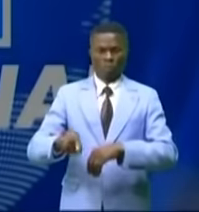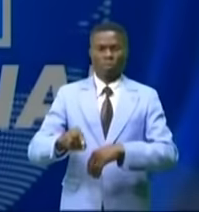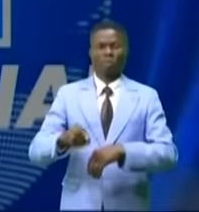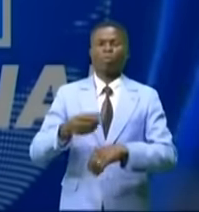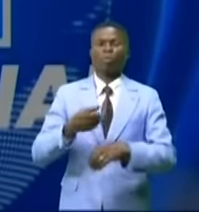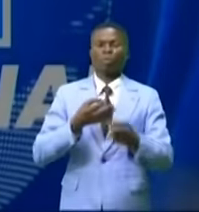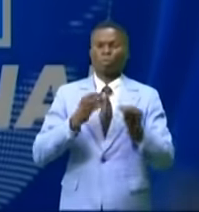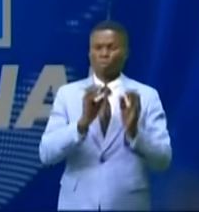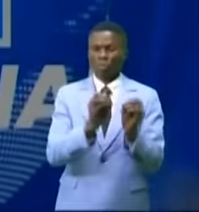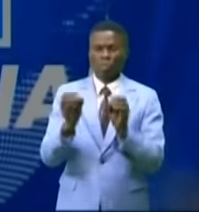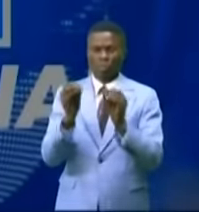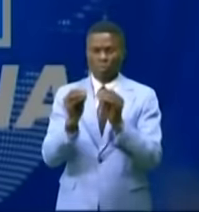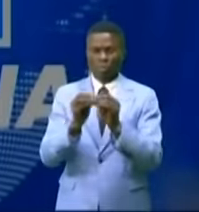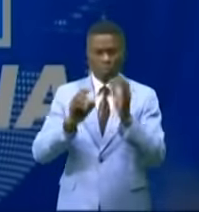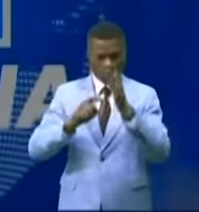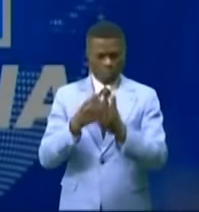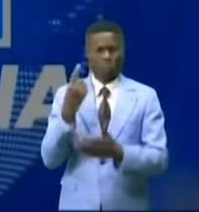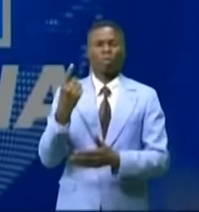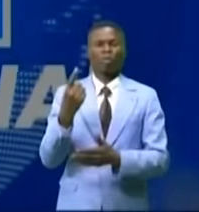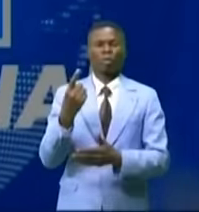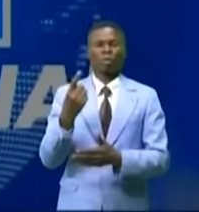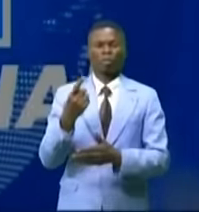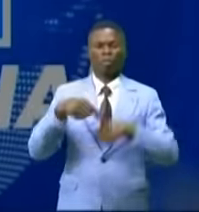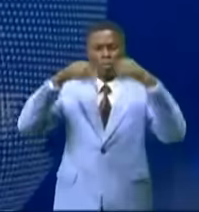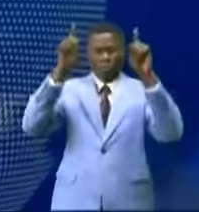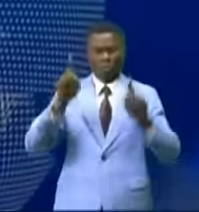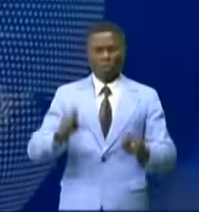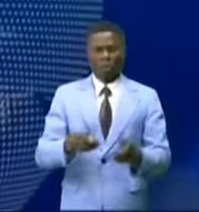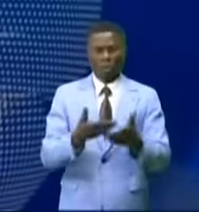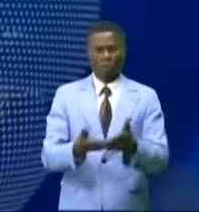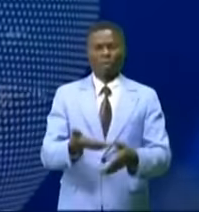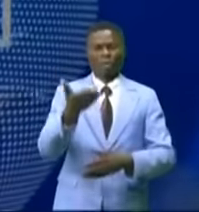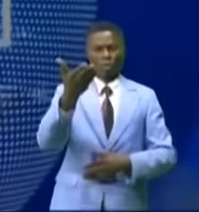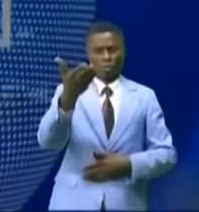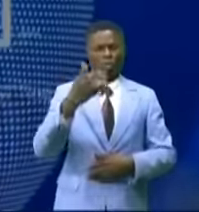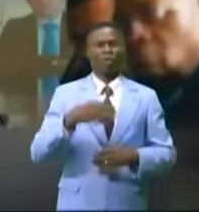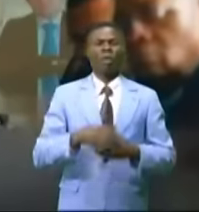pour tenir leur toute première réunion de l'année. Jean-Pierre Ndolo Demazu.